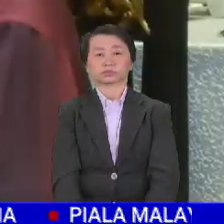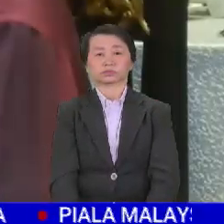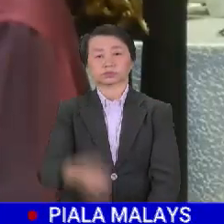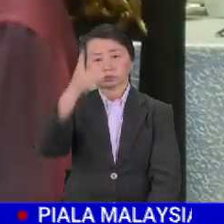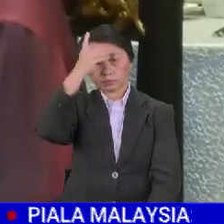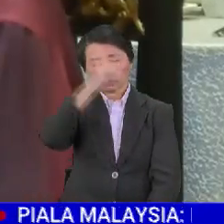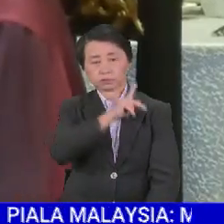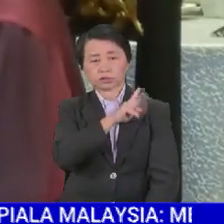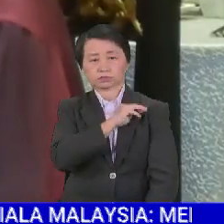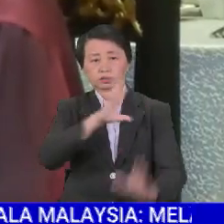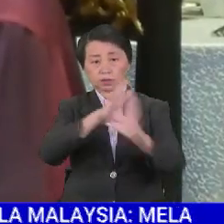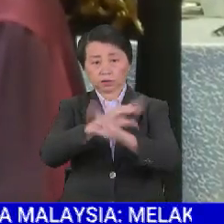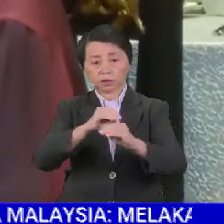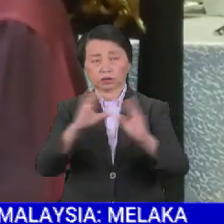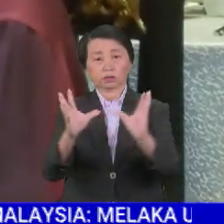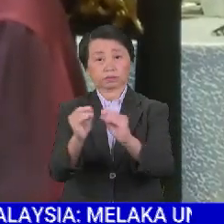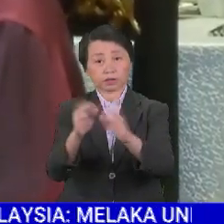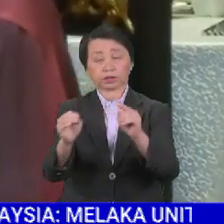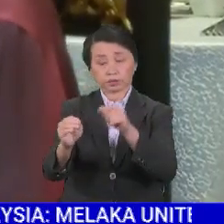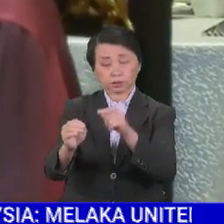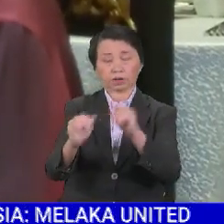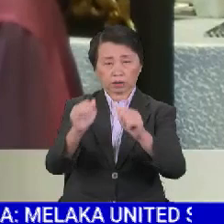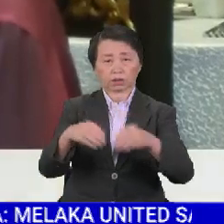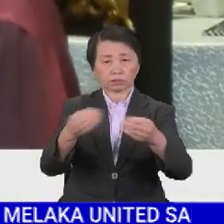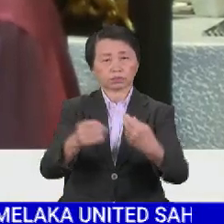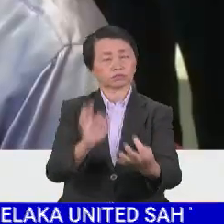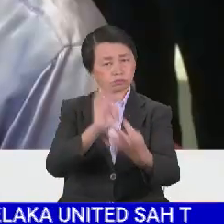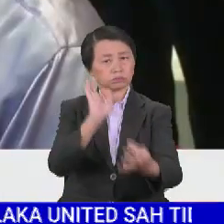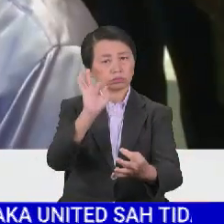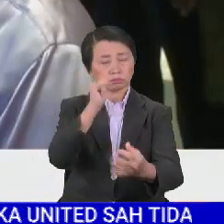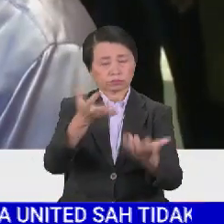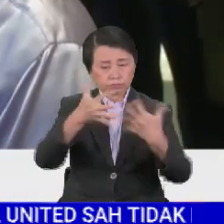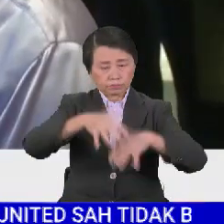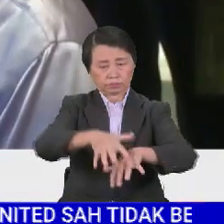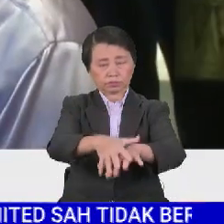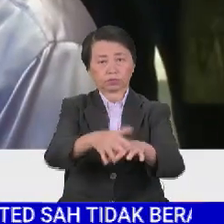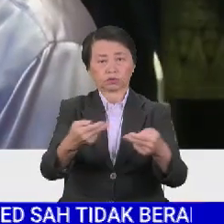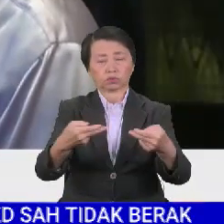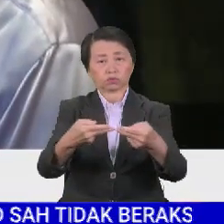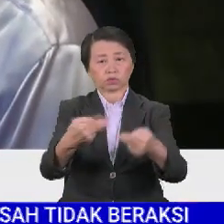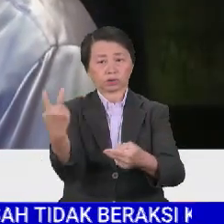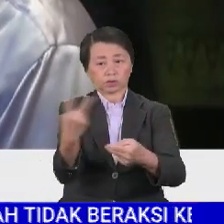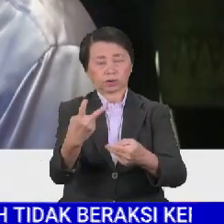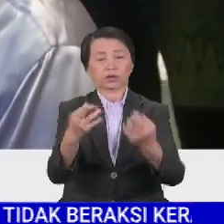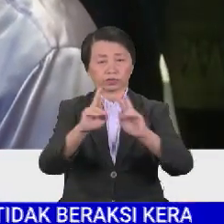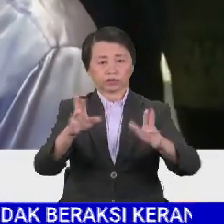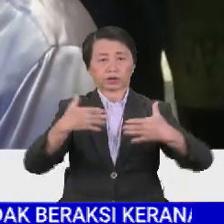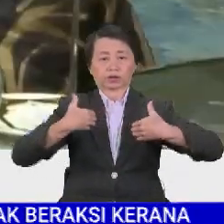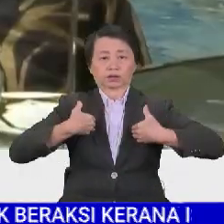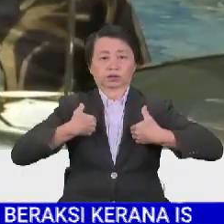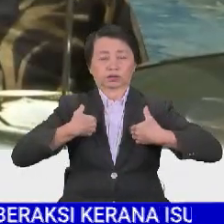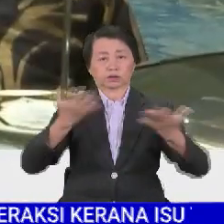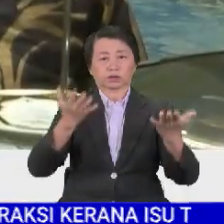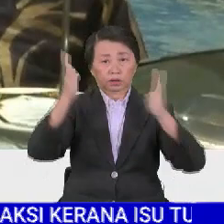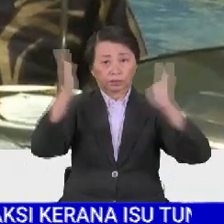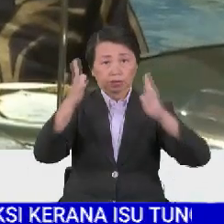Datuk Haji Ji yakin pertemuan ini akan memberi impak signifikan dalam mengeratkan lagi hubungan dua hala yang sedia terjalin